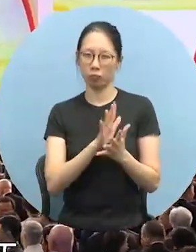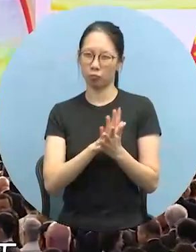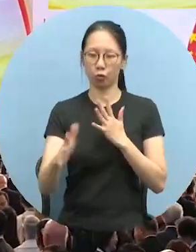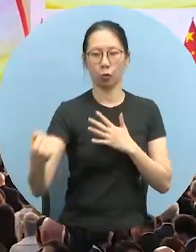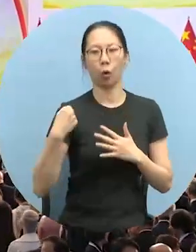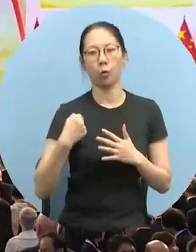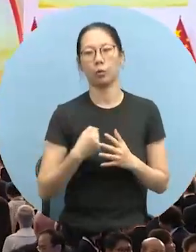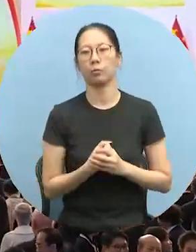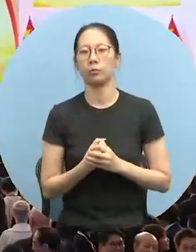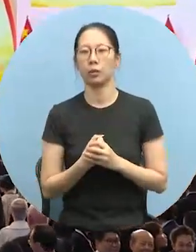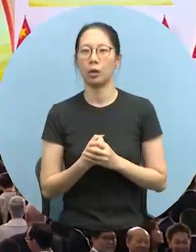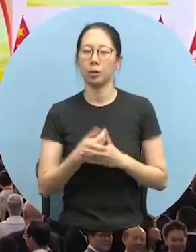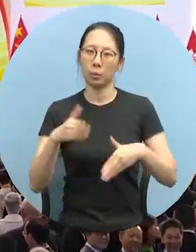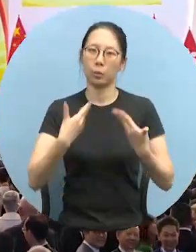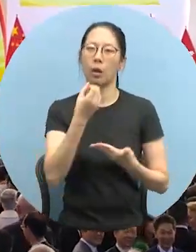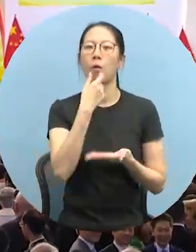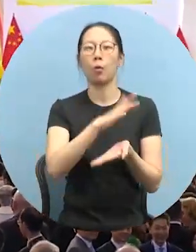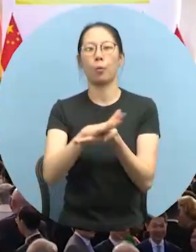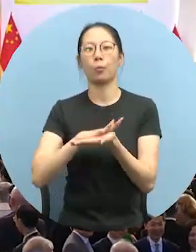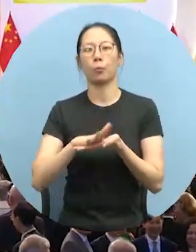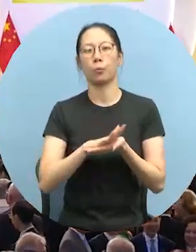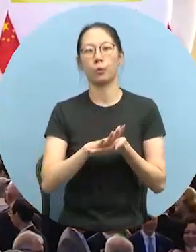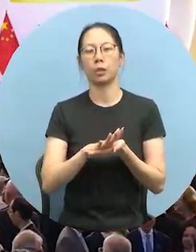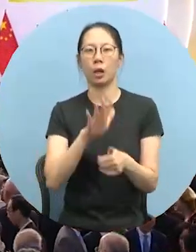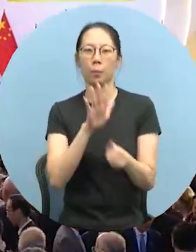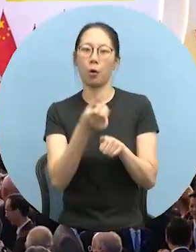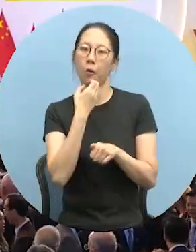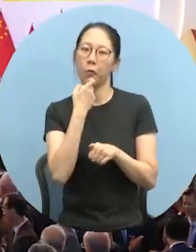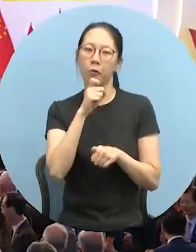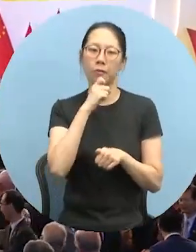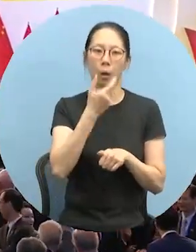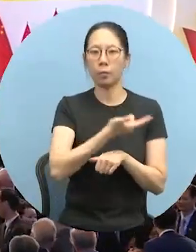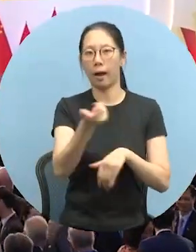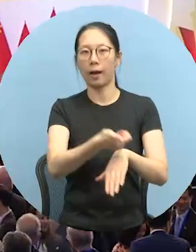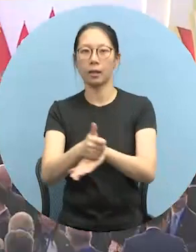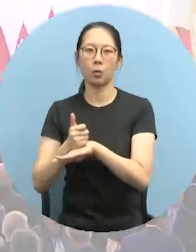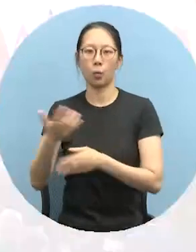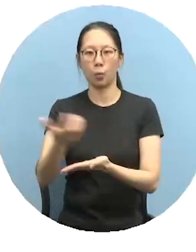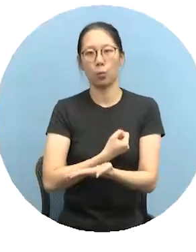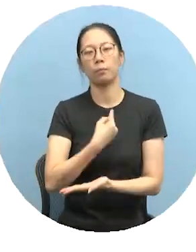說好香港故事，為香港創造更大機遇。